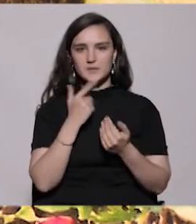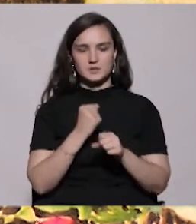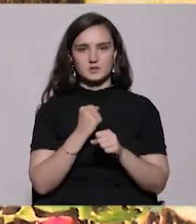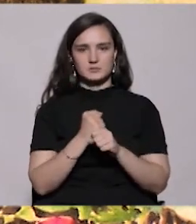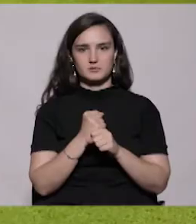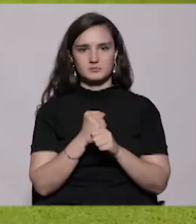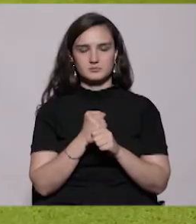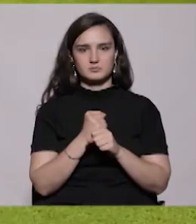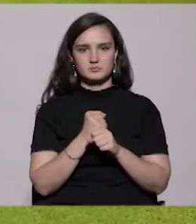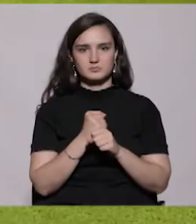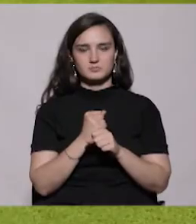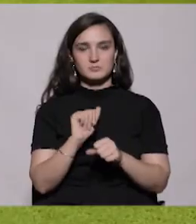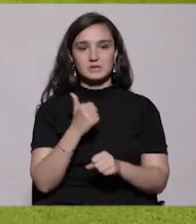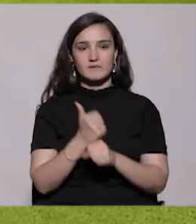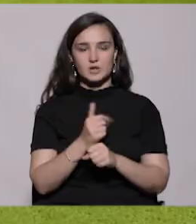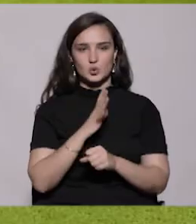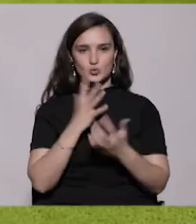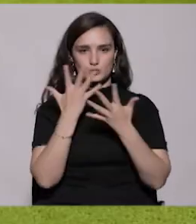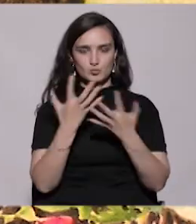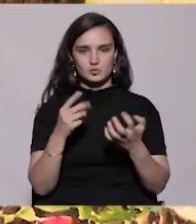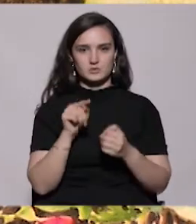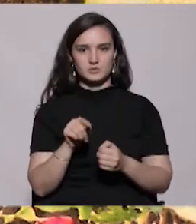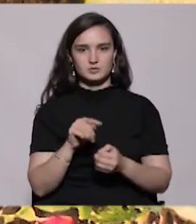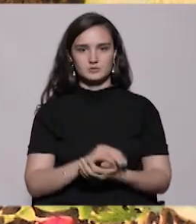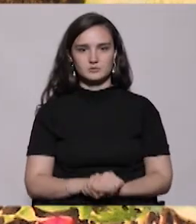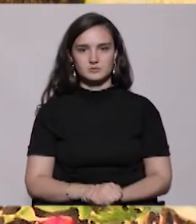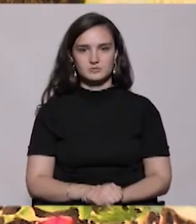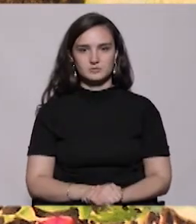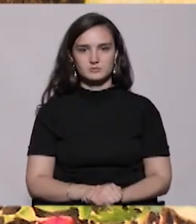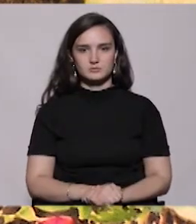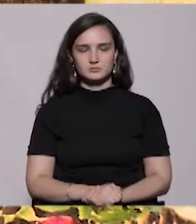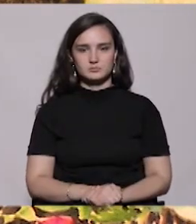კარგი? თავარია იყოს მუქი. აჰა.